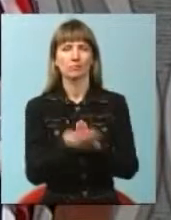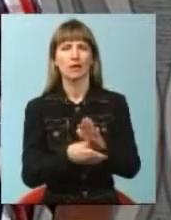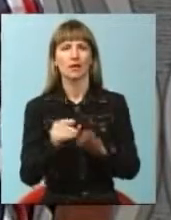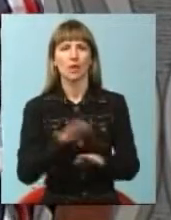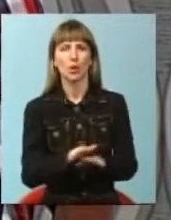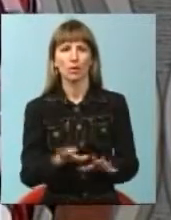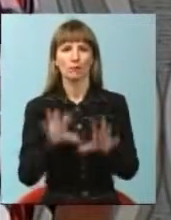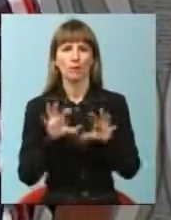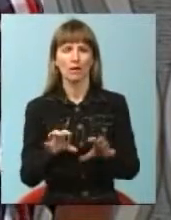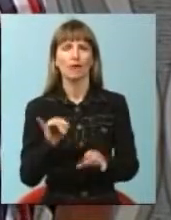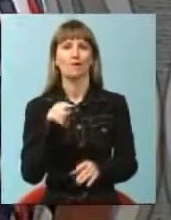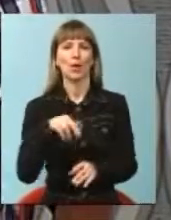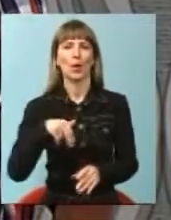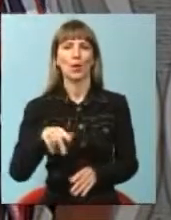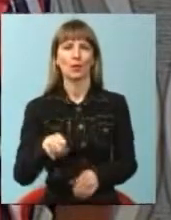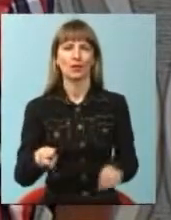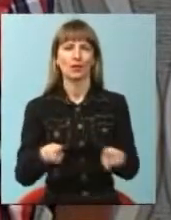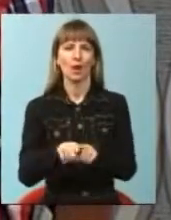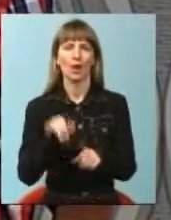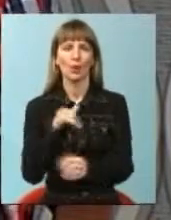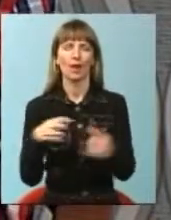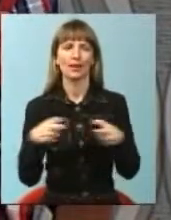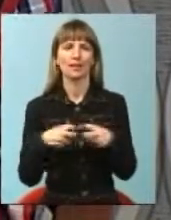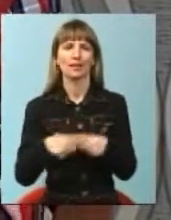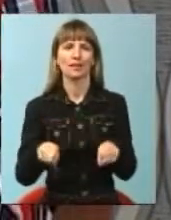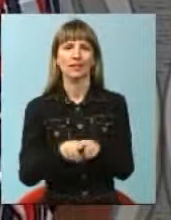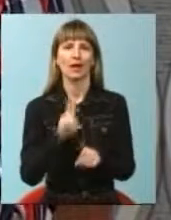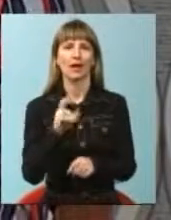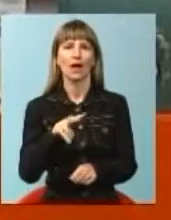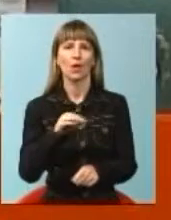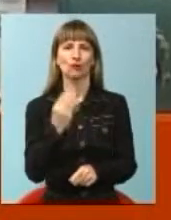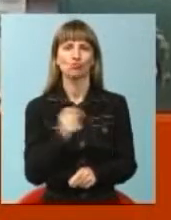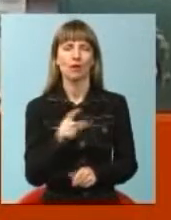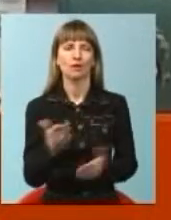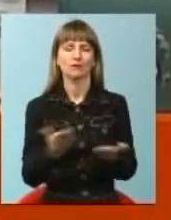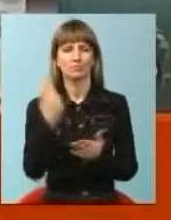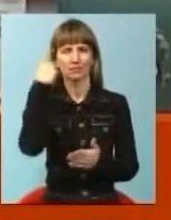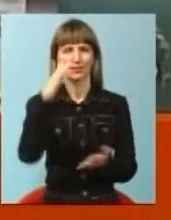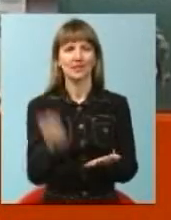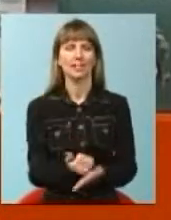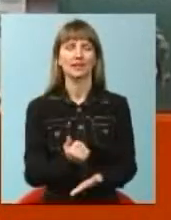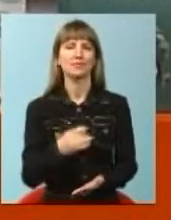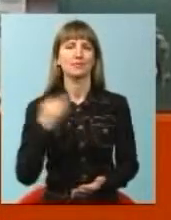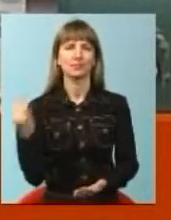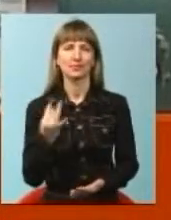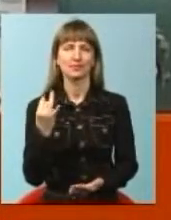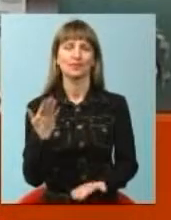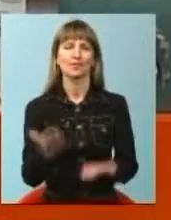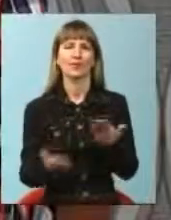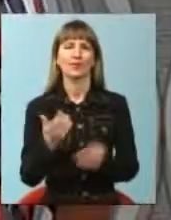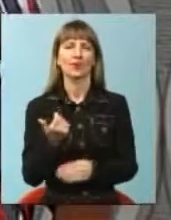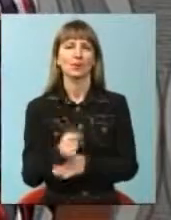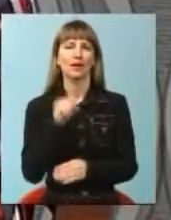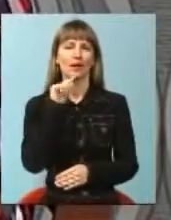таким чином там засихає, і вони ходять начебто у резинових таких калошах. Як тобі такий їх винахід? Цікавий. Напевно,